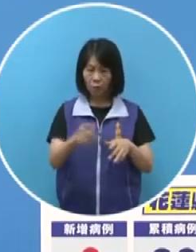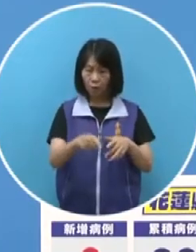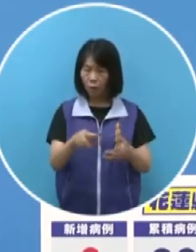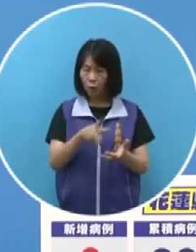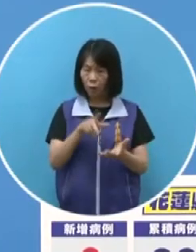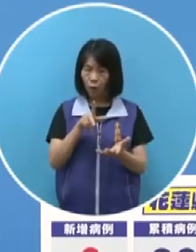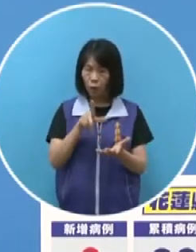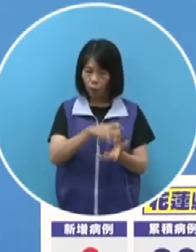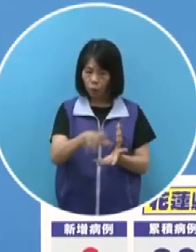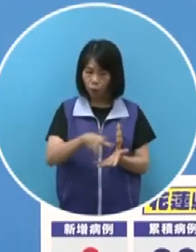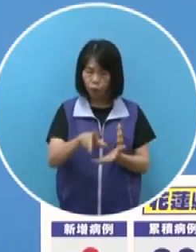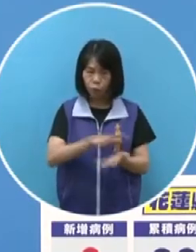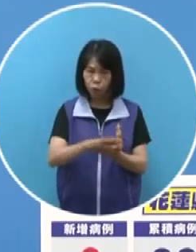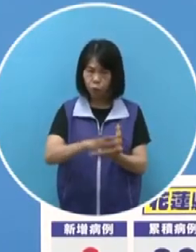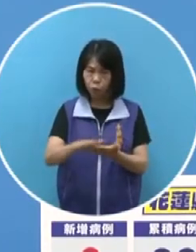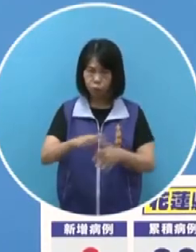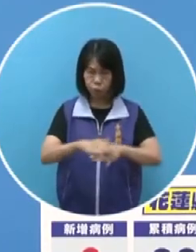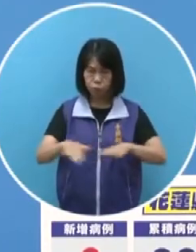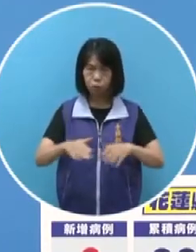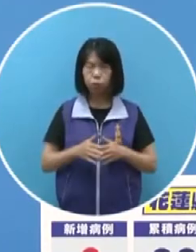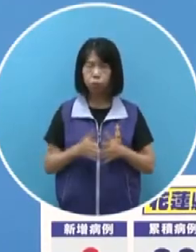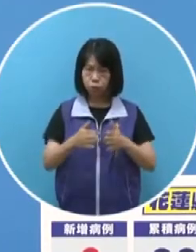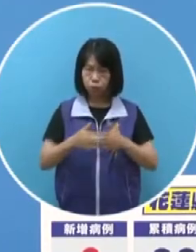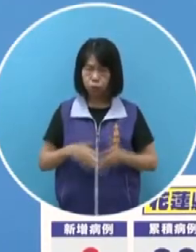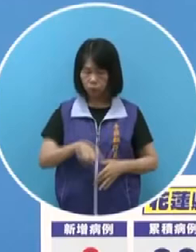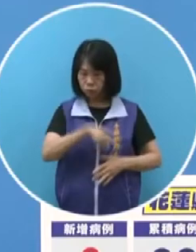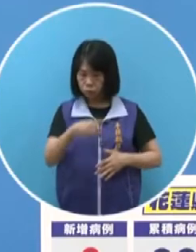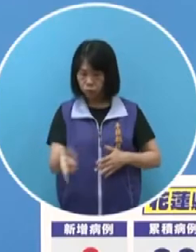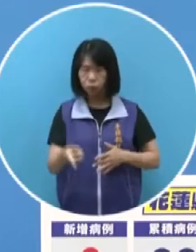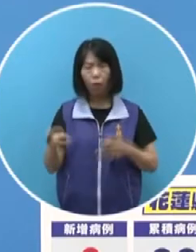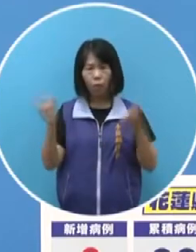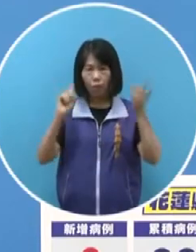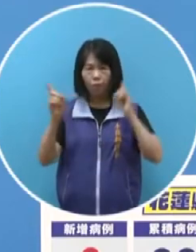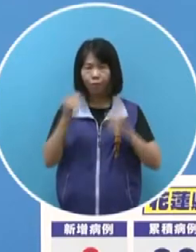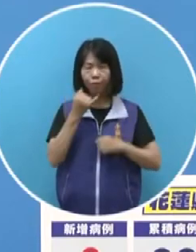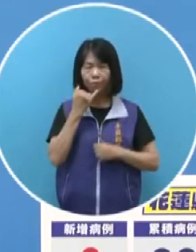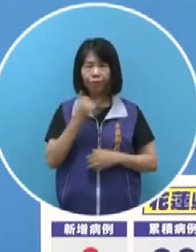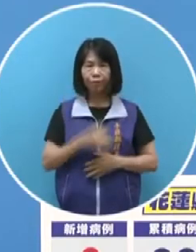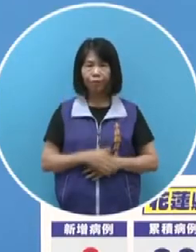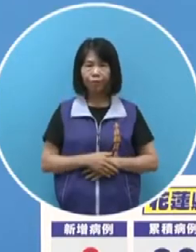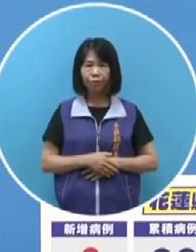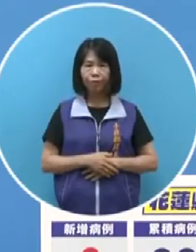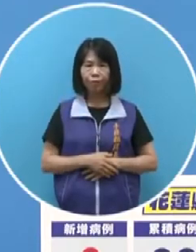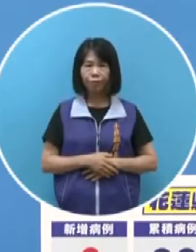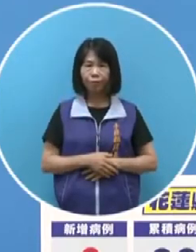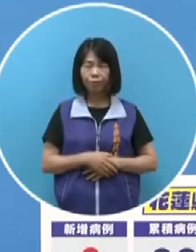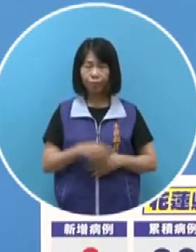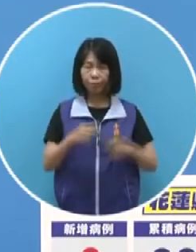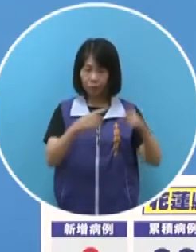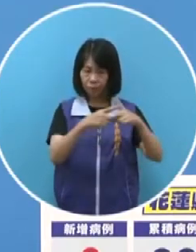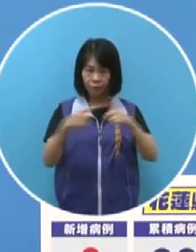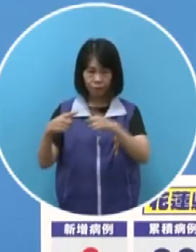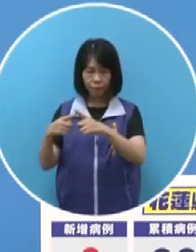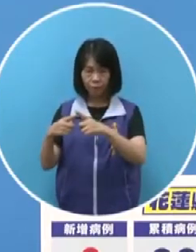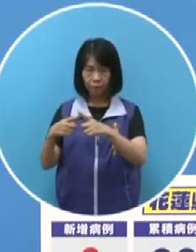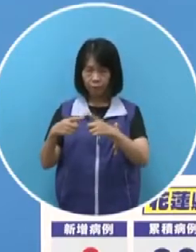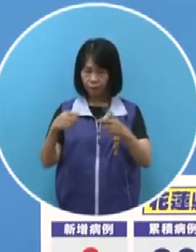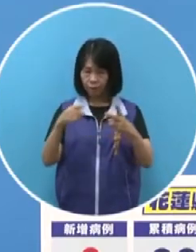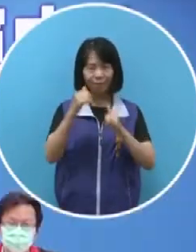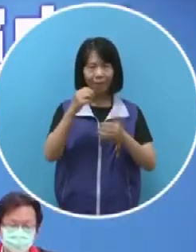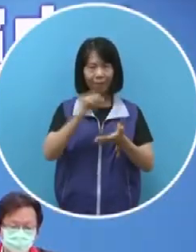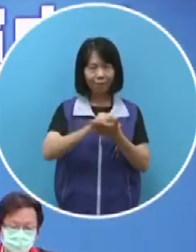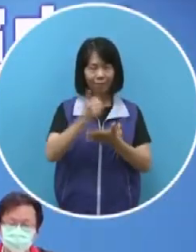台部分一定要消毒完成才可以给下一个那个游戏者来使用，这为了确保安